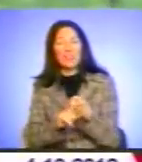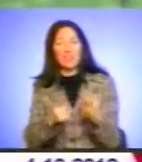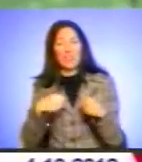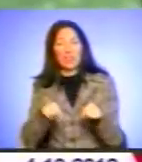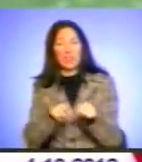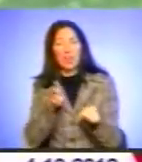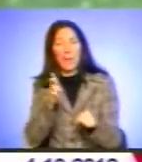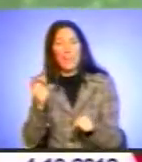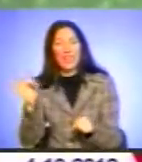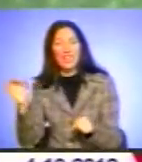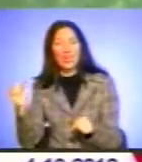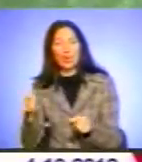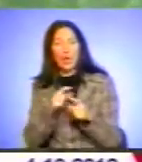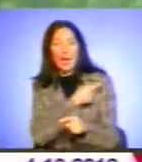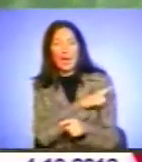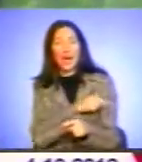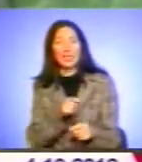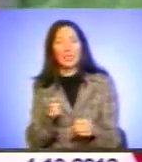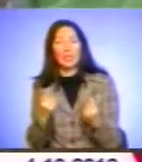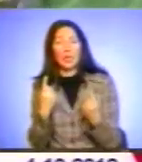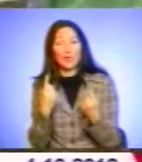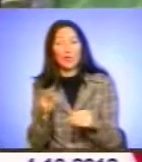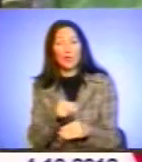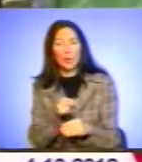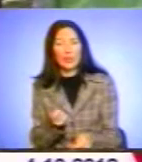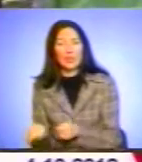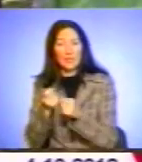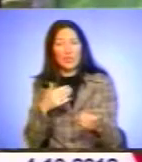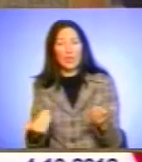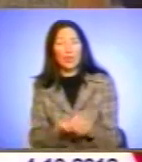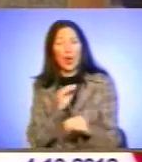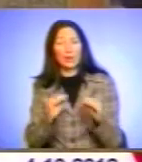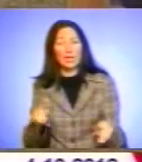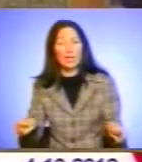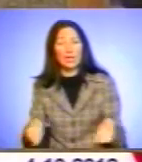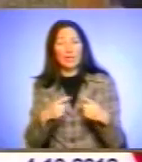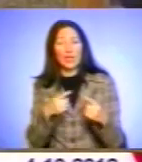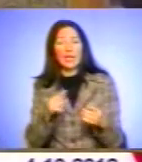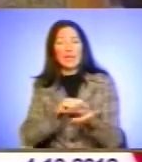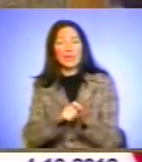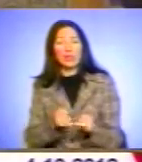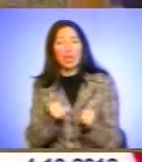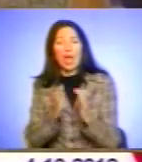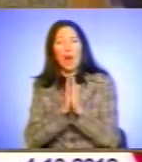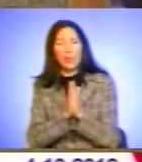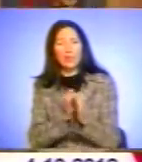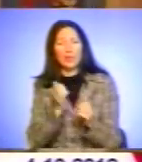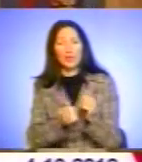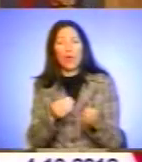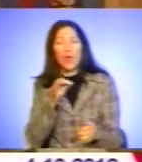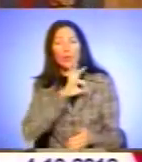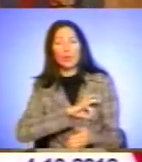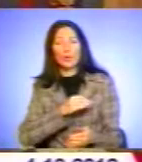вже капітально відремонтували. Завезли сучасне медичне обладнання. Створили кімнату для молитви. Частково використовували бюджетні